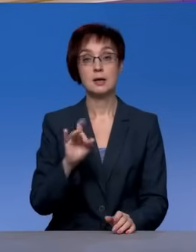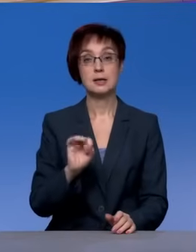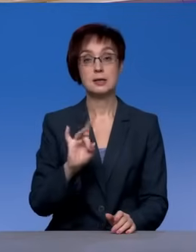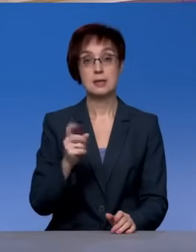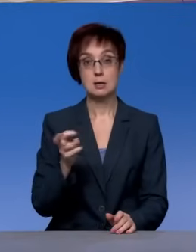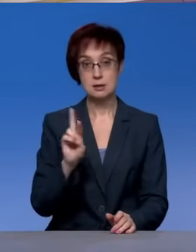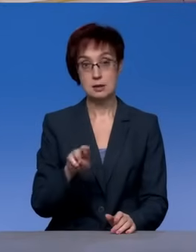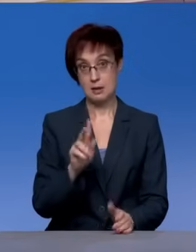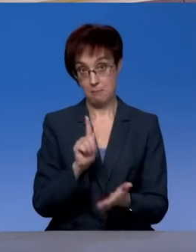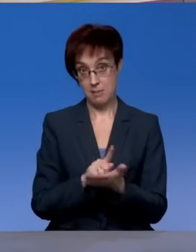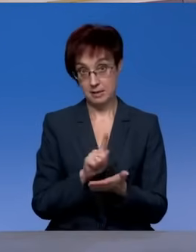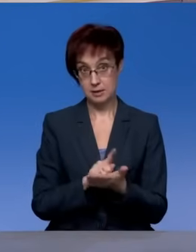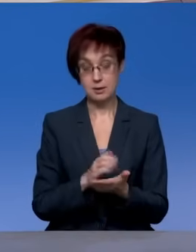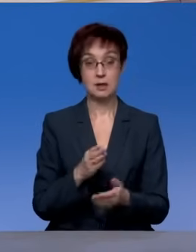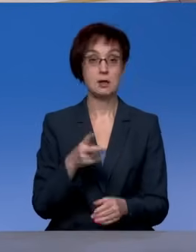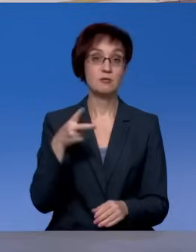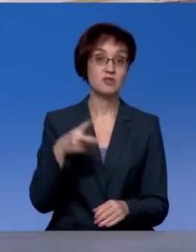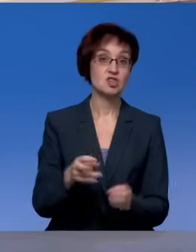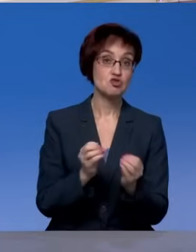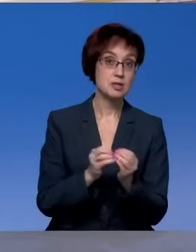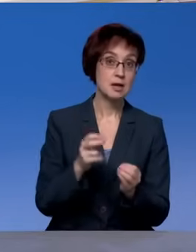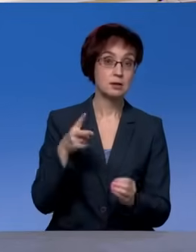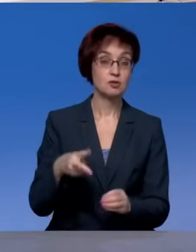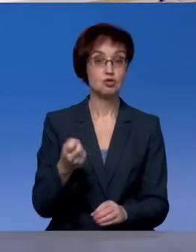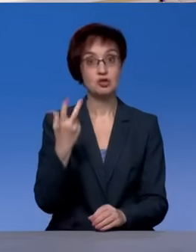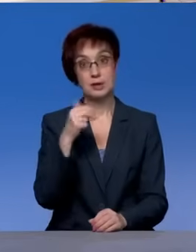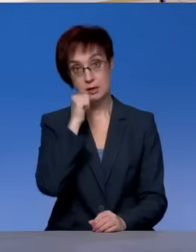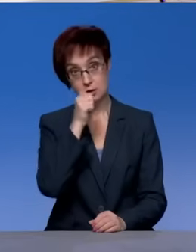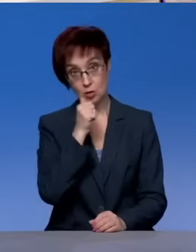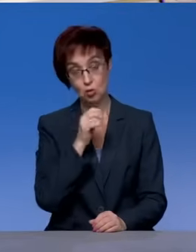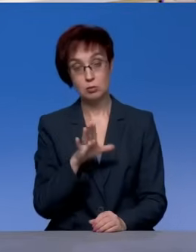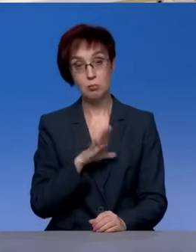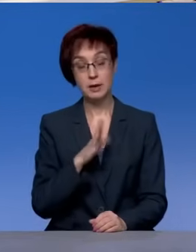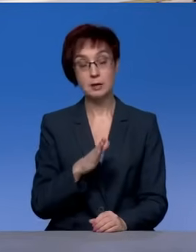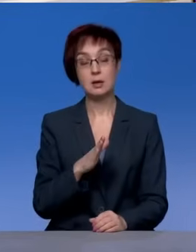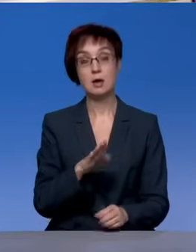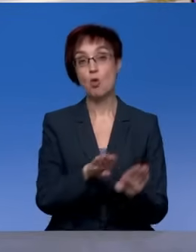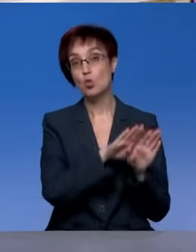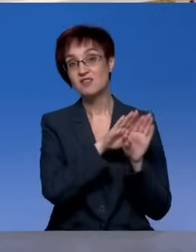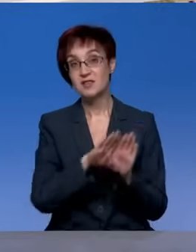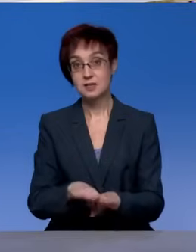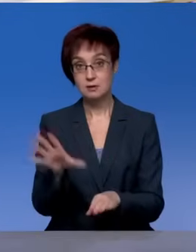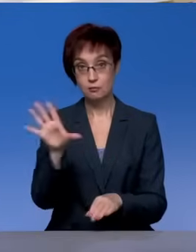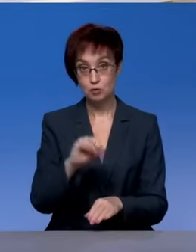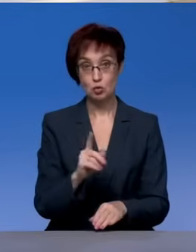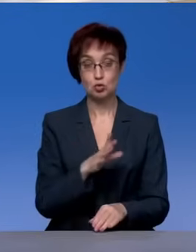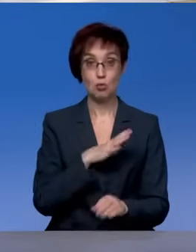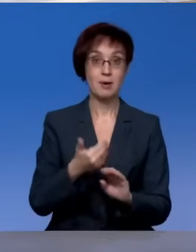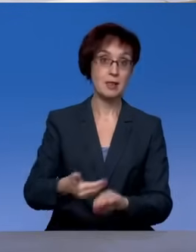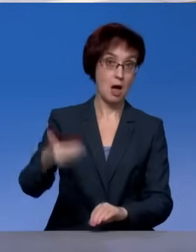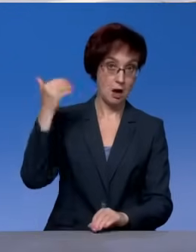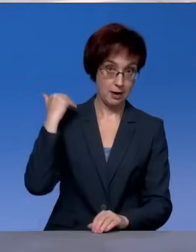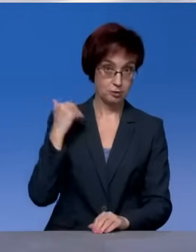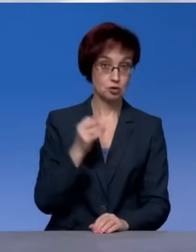2010-2013 год. Тогда было унифицировано, в принципе, все, что было до этого. И, к сожалению, тогда